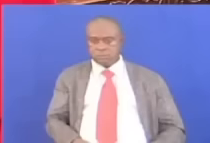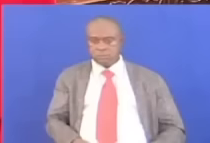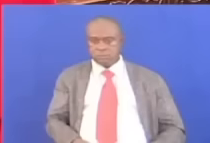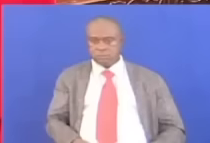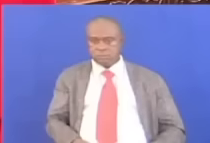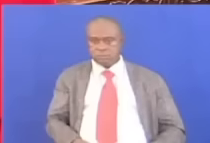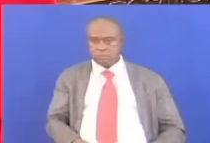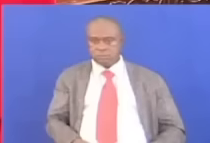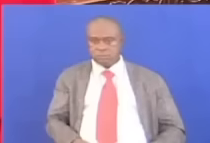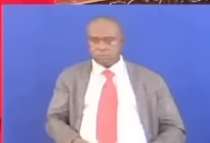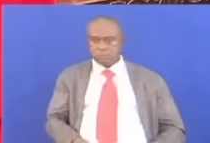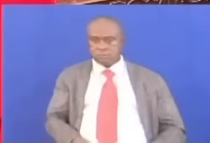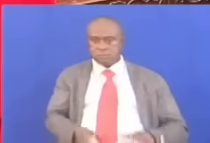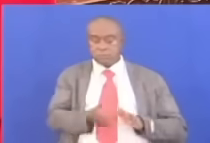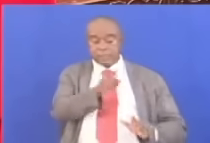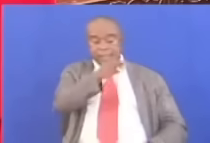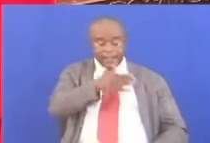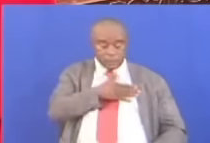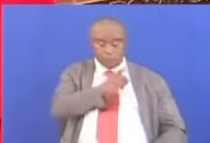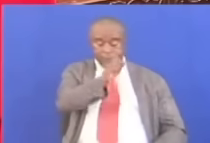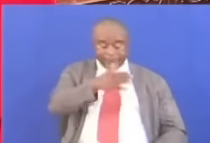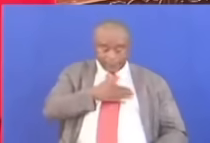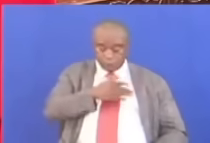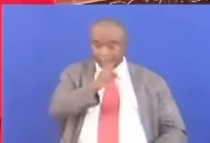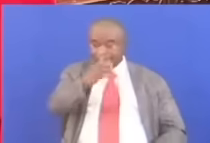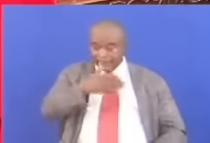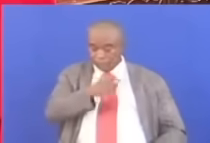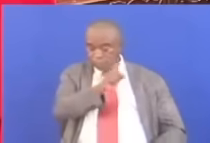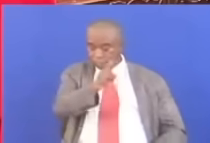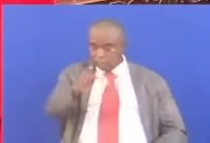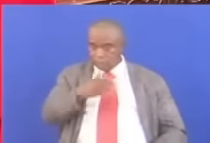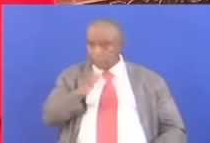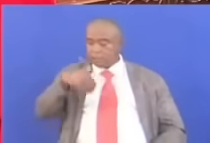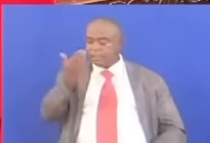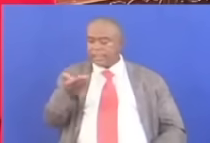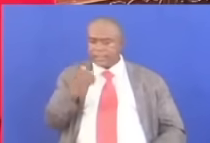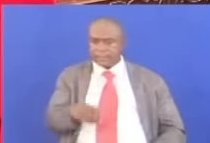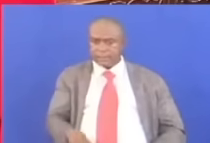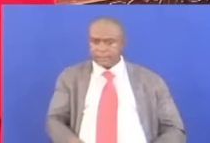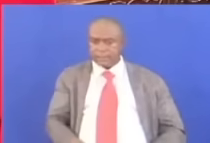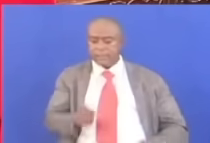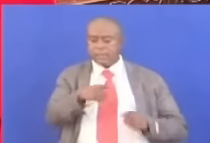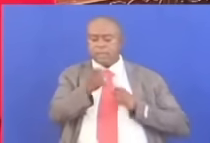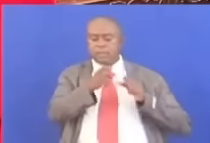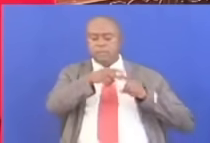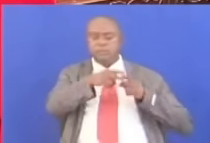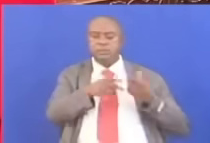ni wakan kema la kwetu la kwet la kwetu baad kwenye